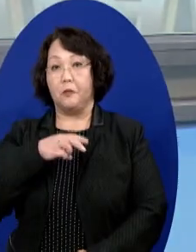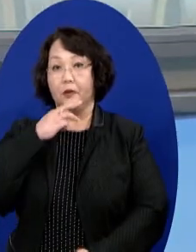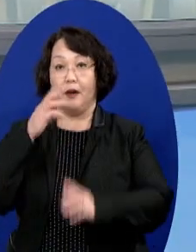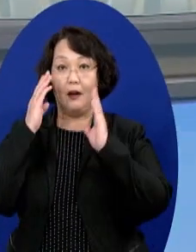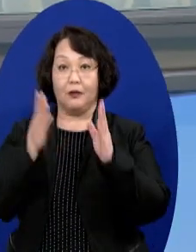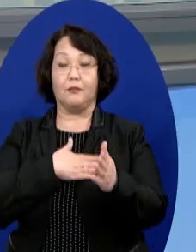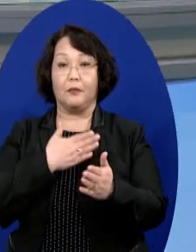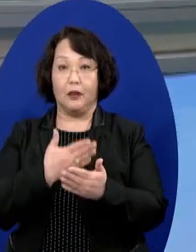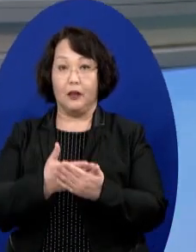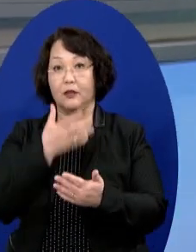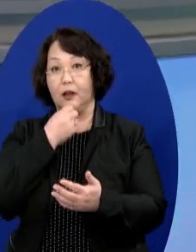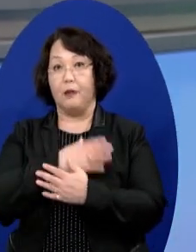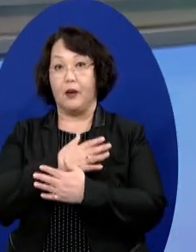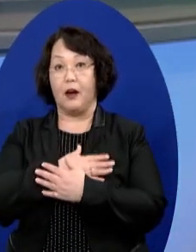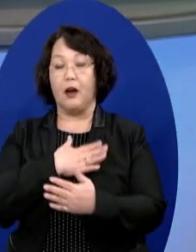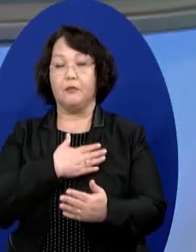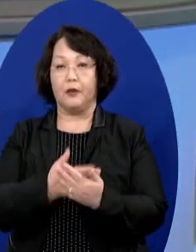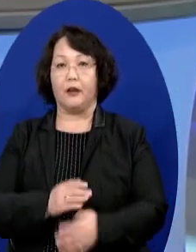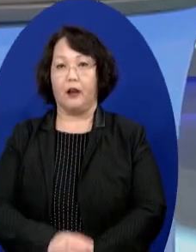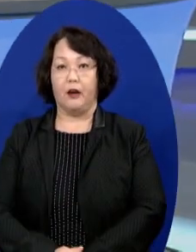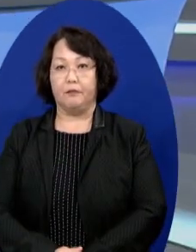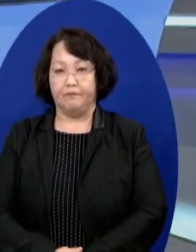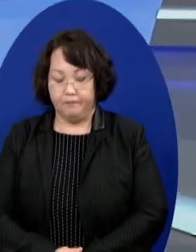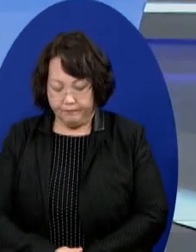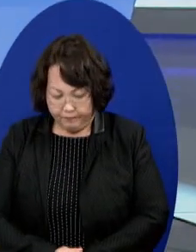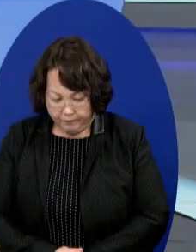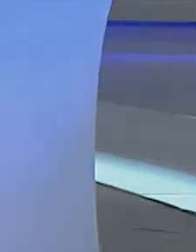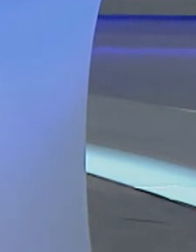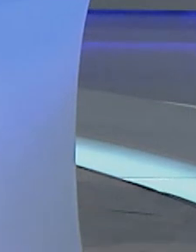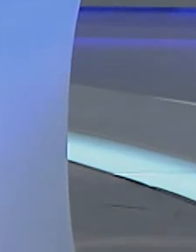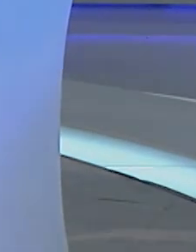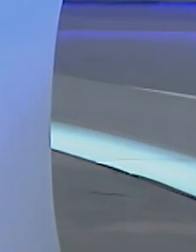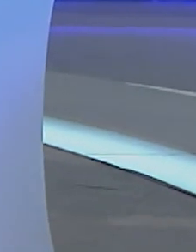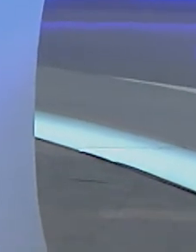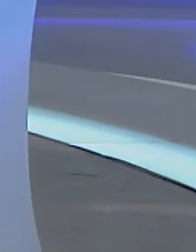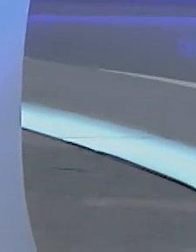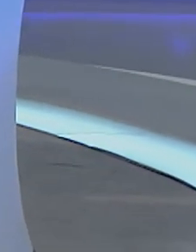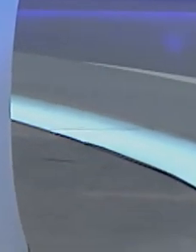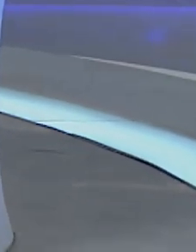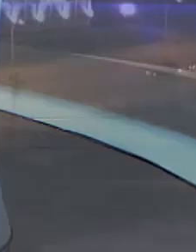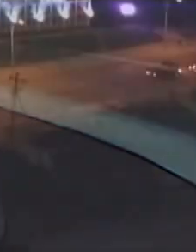мэдээллийн хөтөлбөрийн бүрэн гаргийн дугаарыг хүргэлээ. Ангарлаа андуулан бидэнтэй хамт байсан үзэгч та бүхэнд баярлалаа. Баяр тавцгаа.